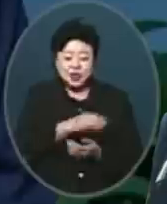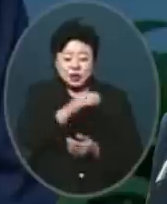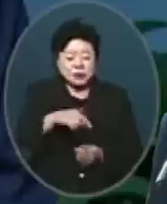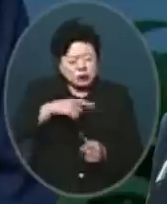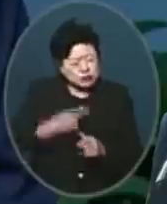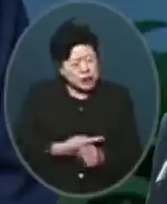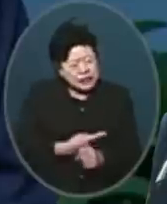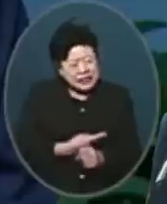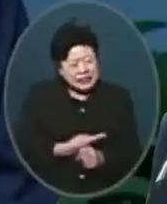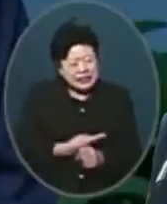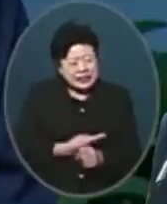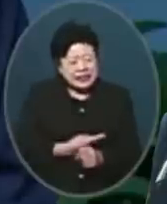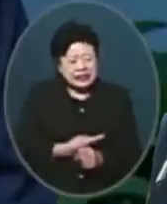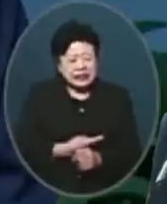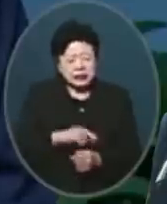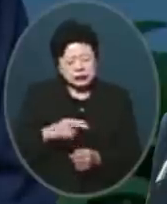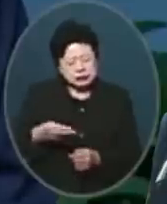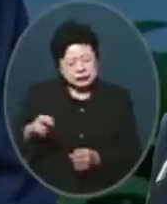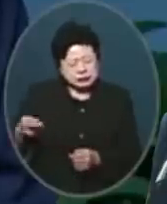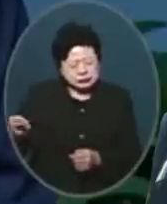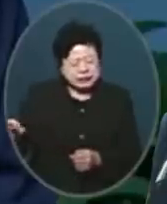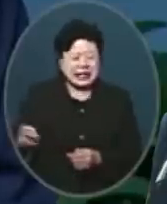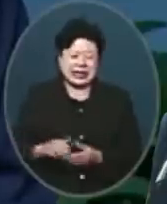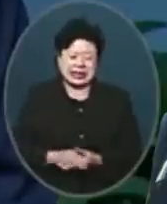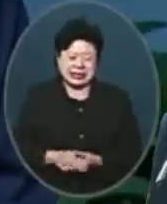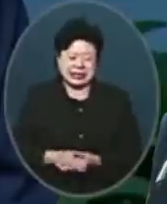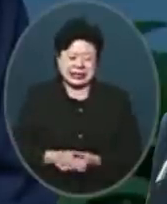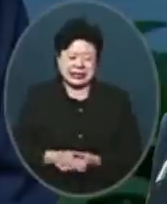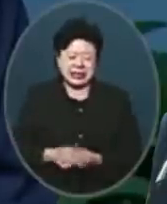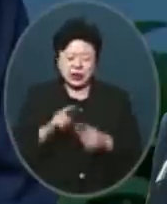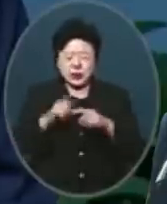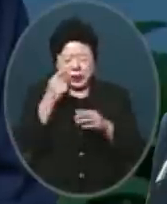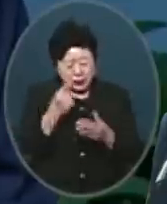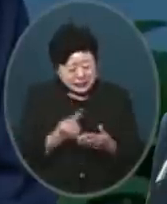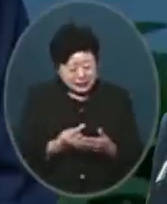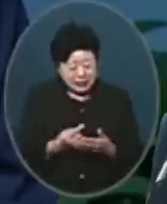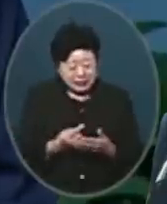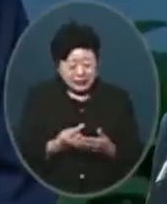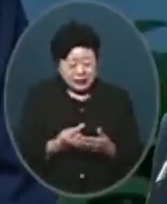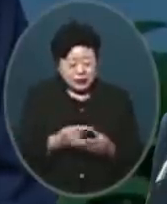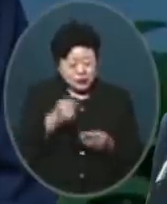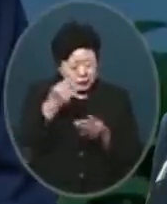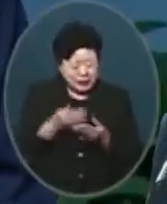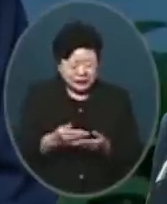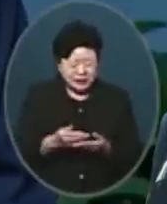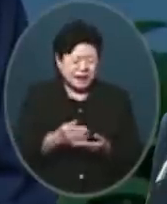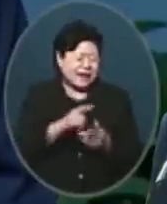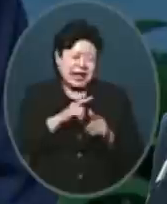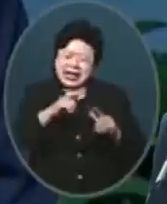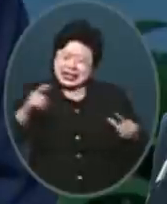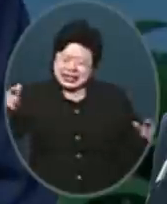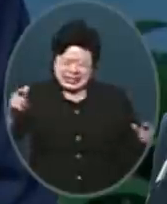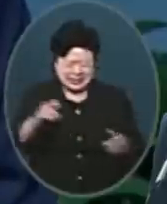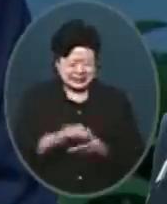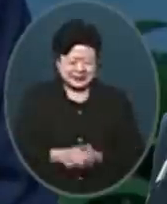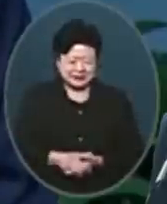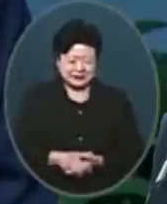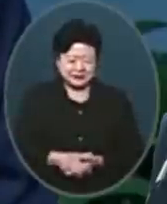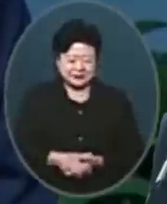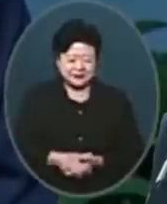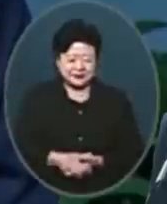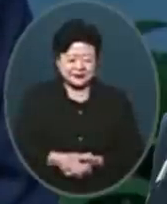우연히 굴러댕기다가 교회에 와서 구원을 받았다고 생각하면 오해인 것입니다.